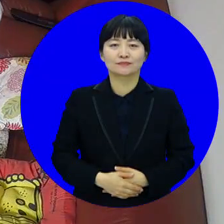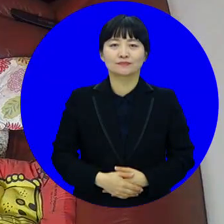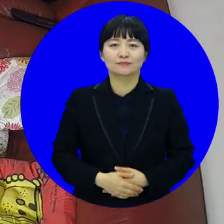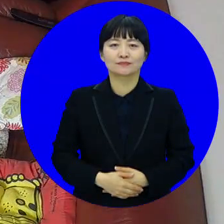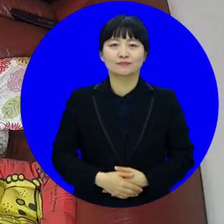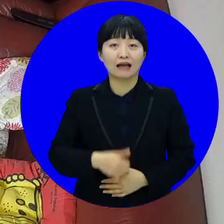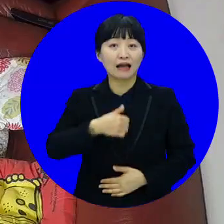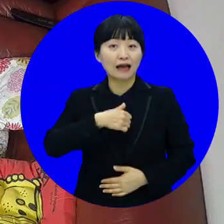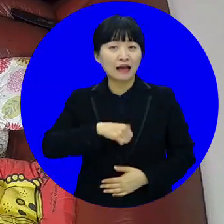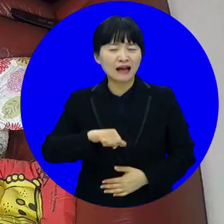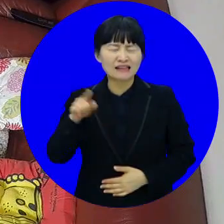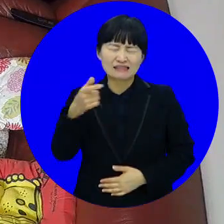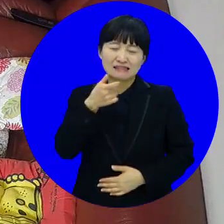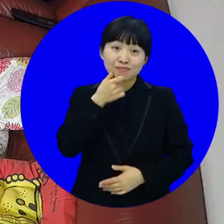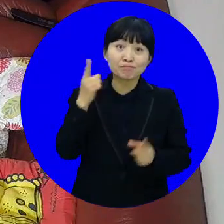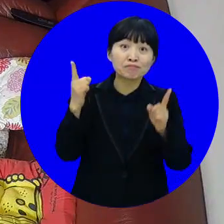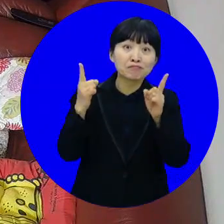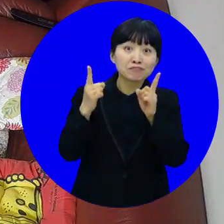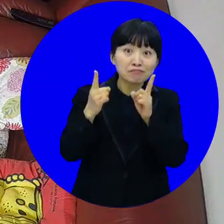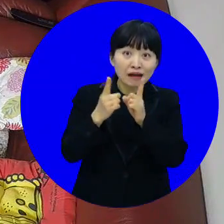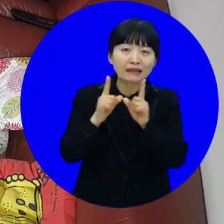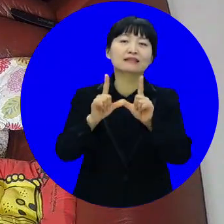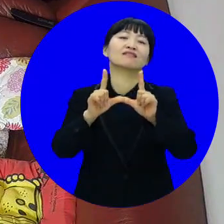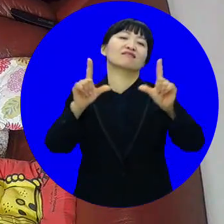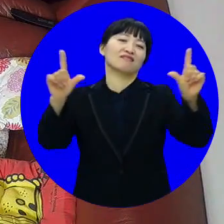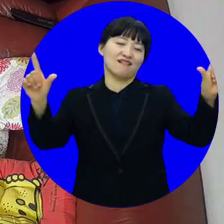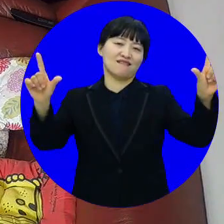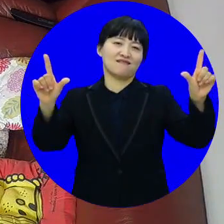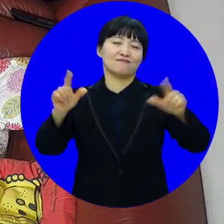지훈이가 그토록 싫어하는 면접 교섭 날이 왔습니다.